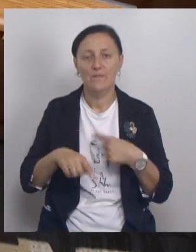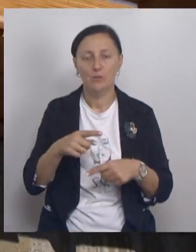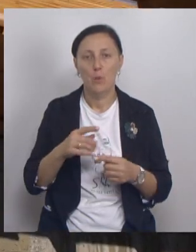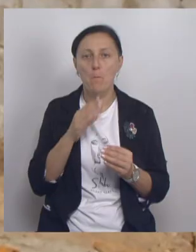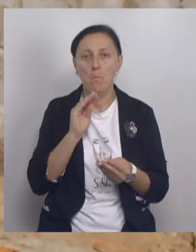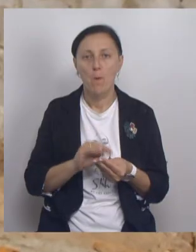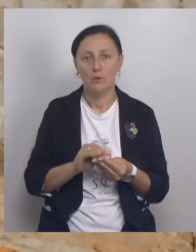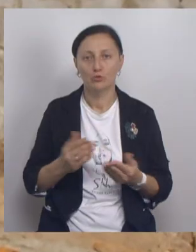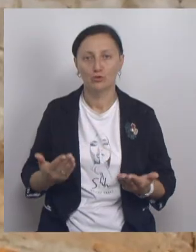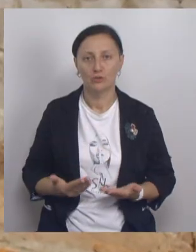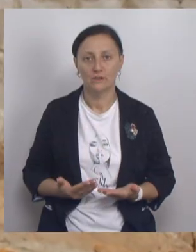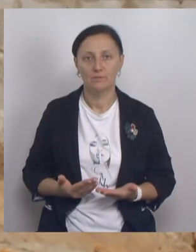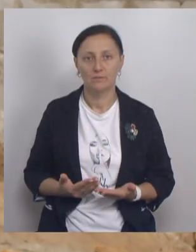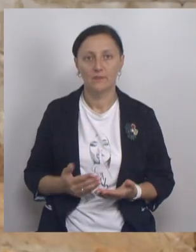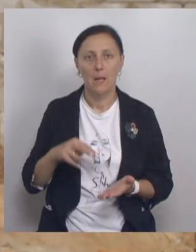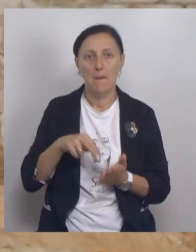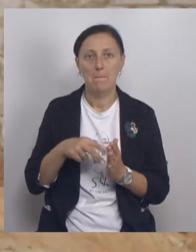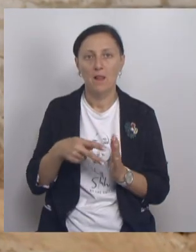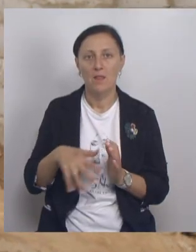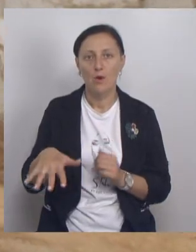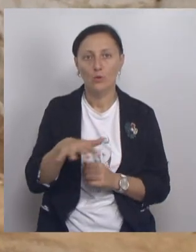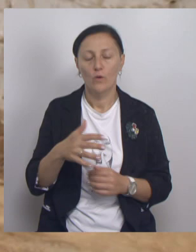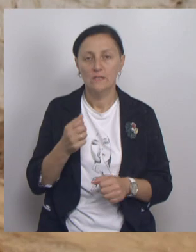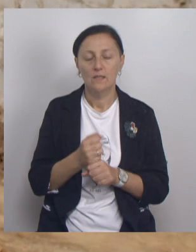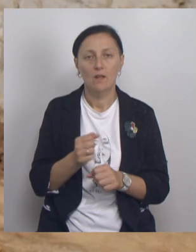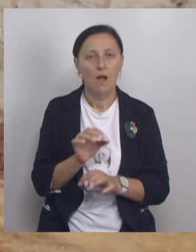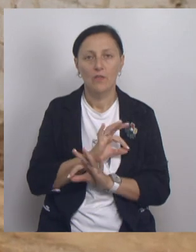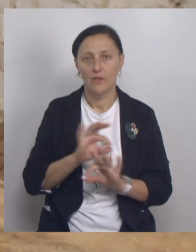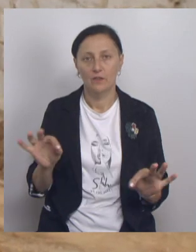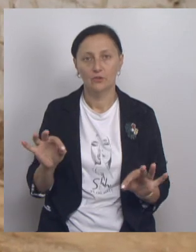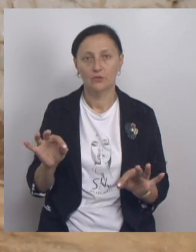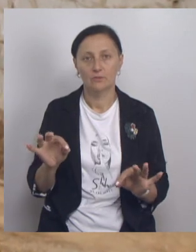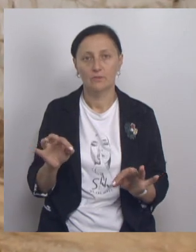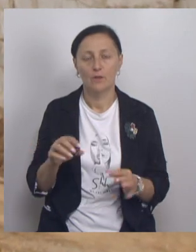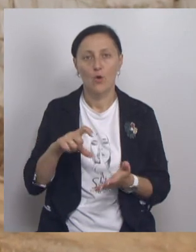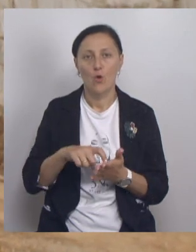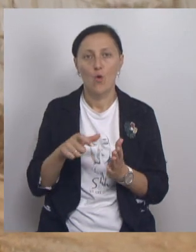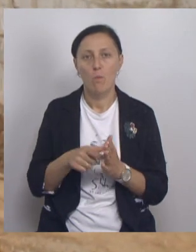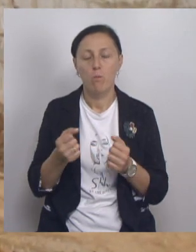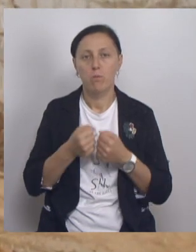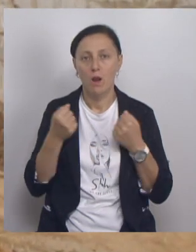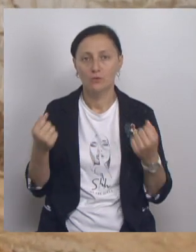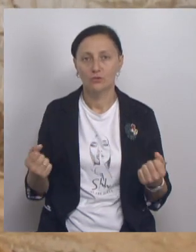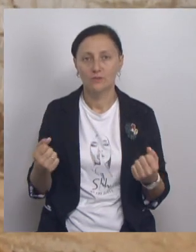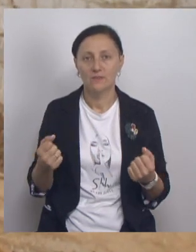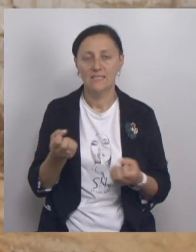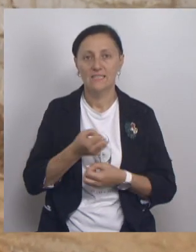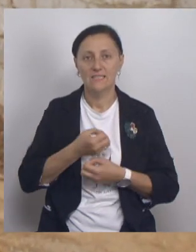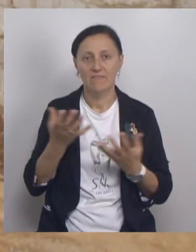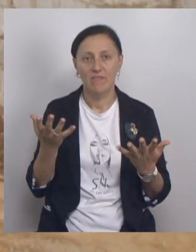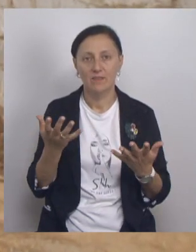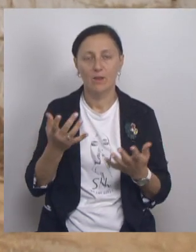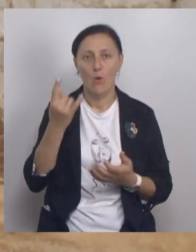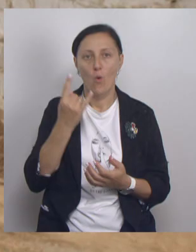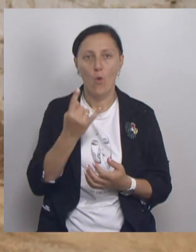жизни. Раз планировку сделали, мне лично нравится, хорошие. Комнаты большие, светлые,